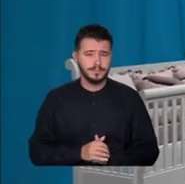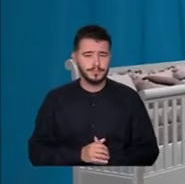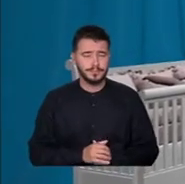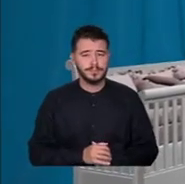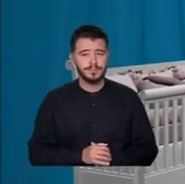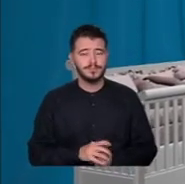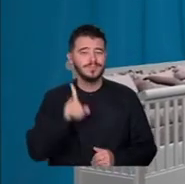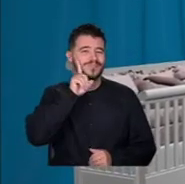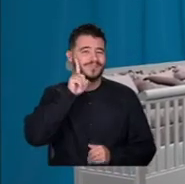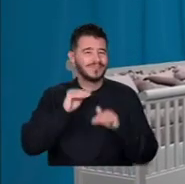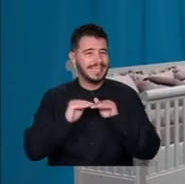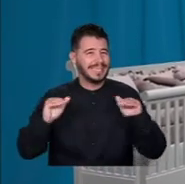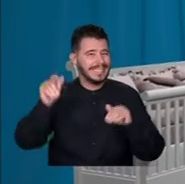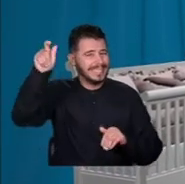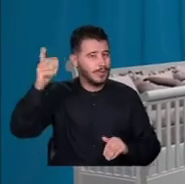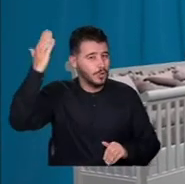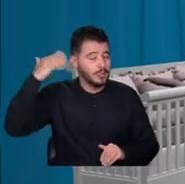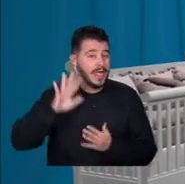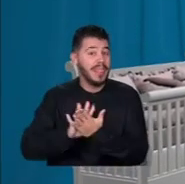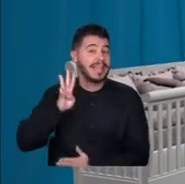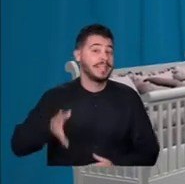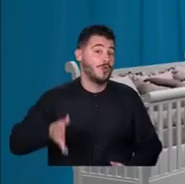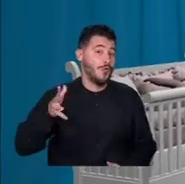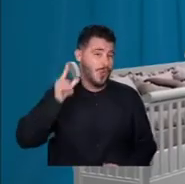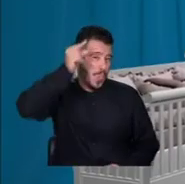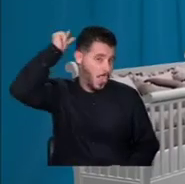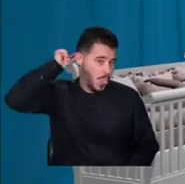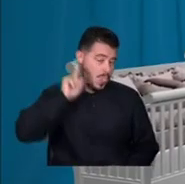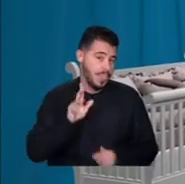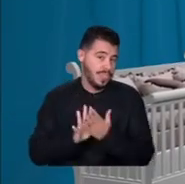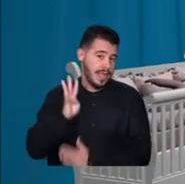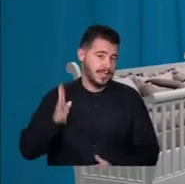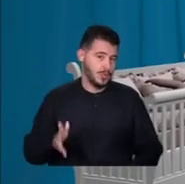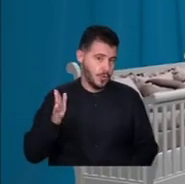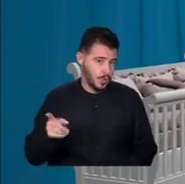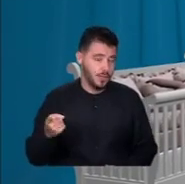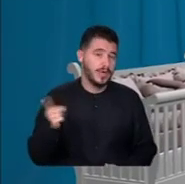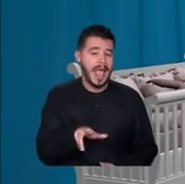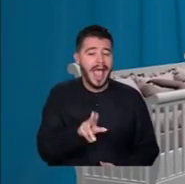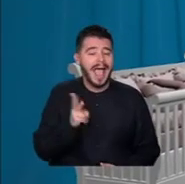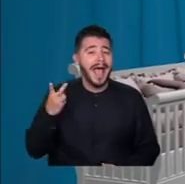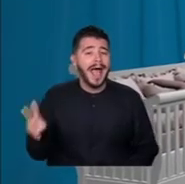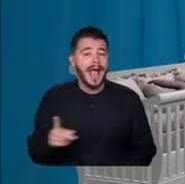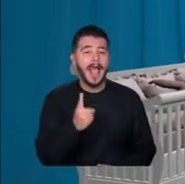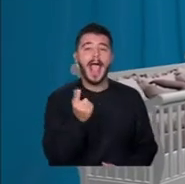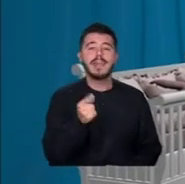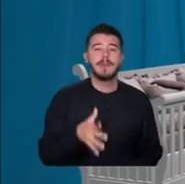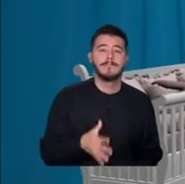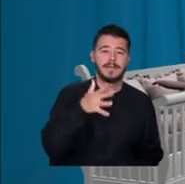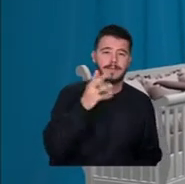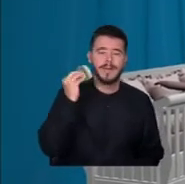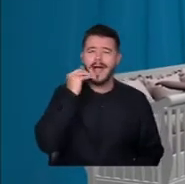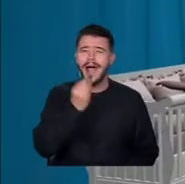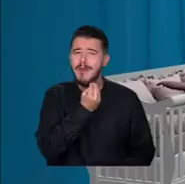ήταν 14 ετών και το παιδάκι ήταν 1,5 έτους, ένα κοριτσάκι.